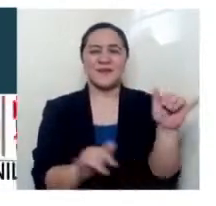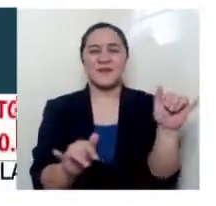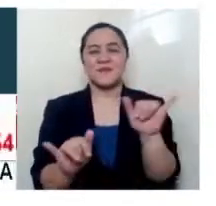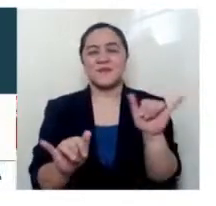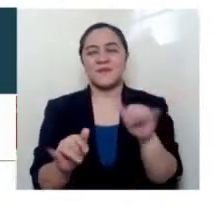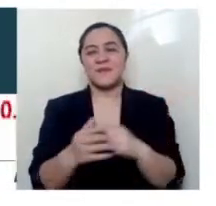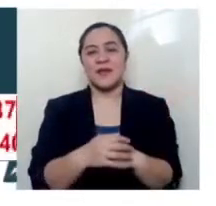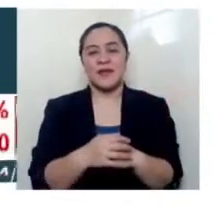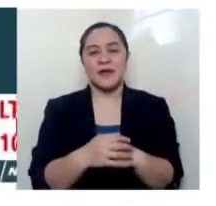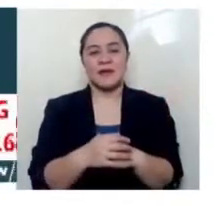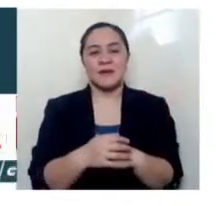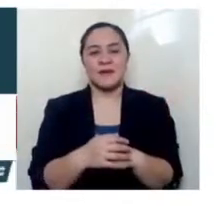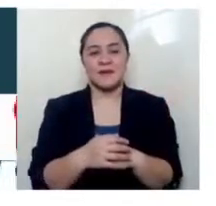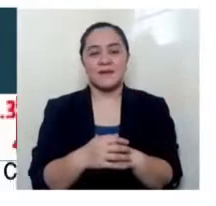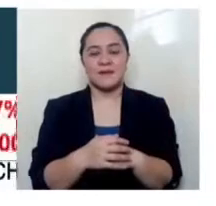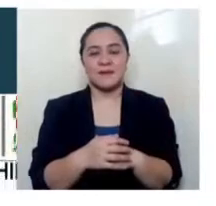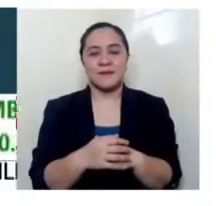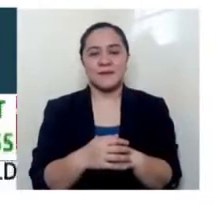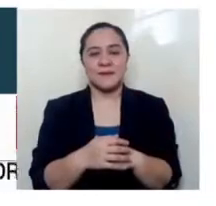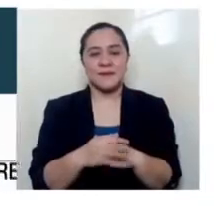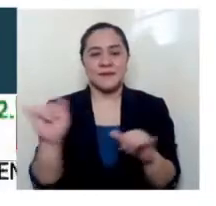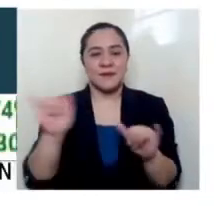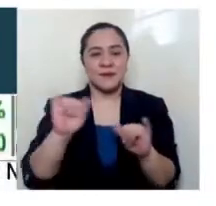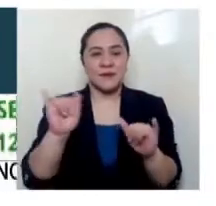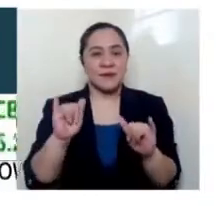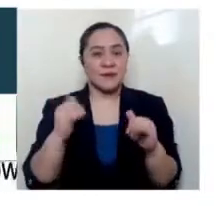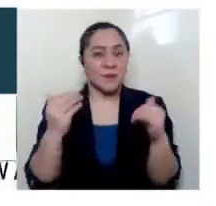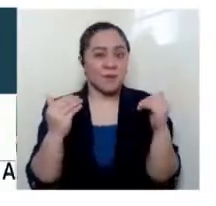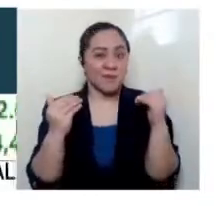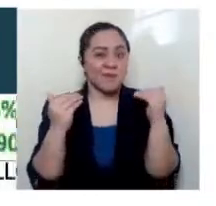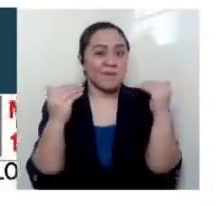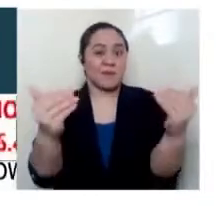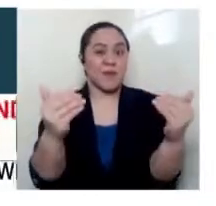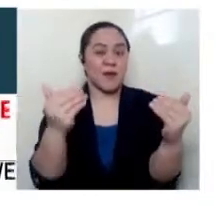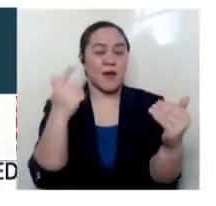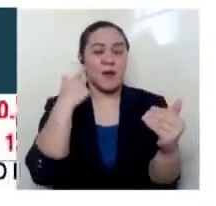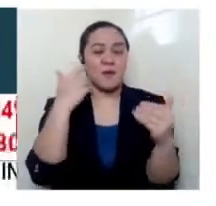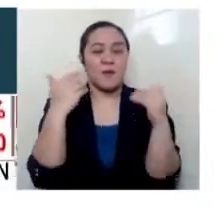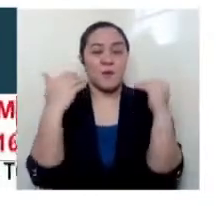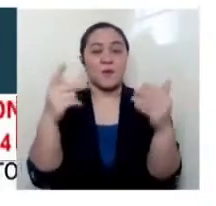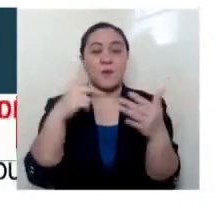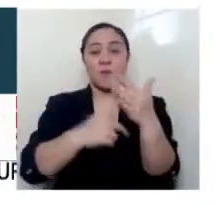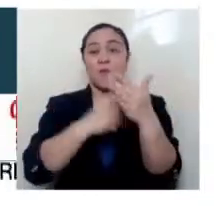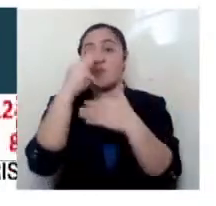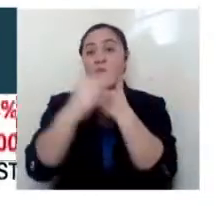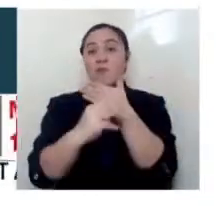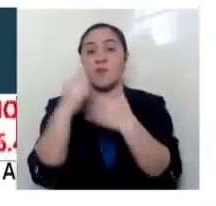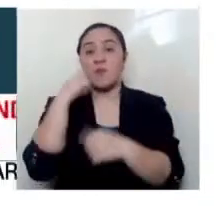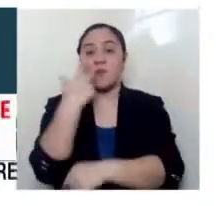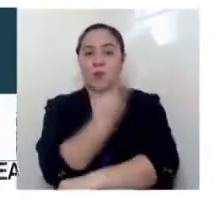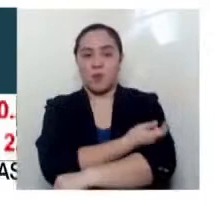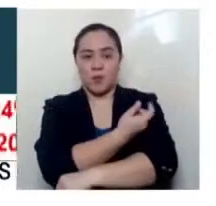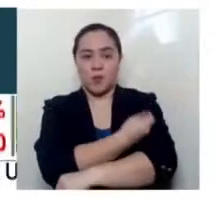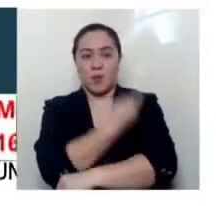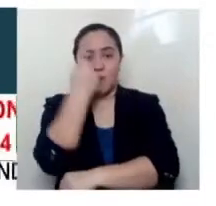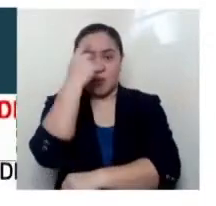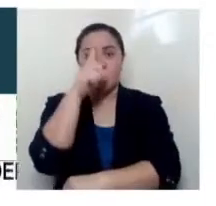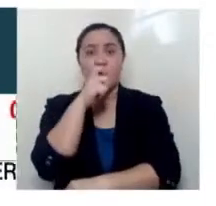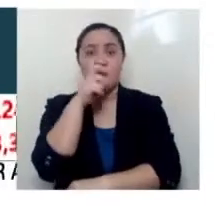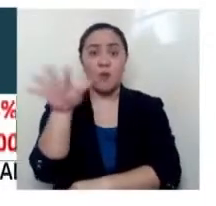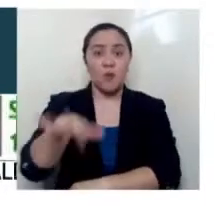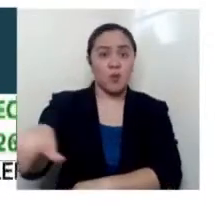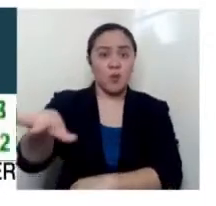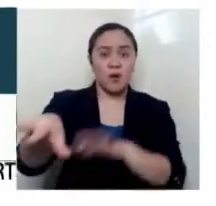really parang pushing the vaccination program also for their protection,